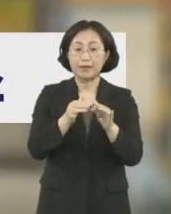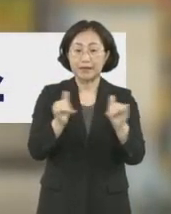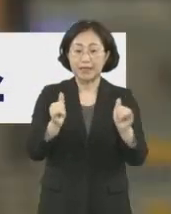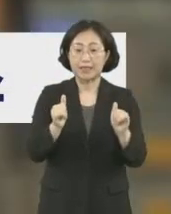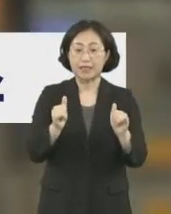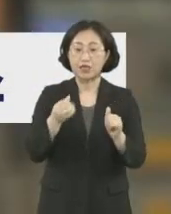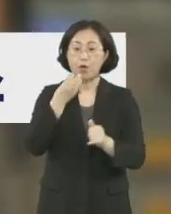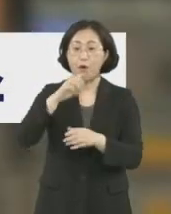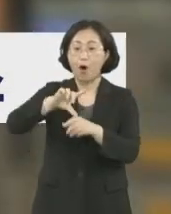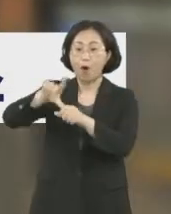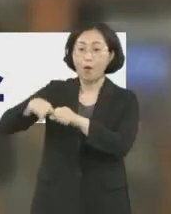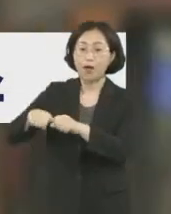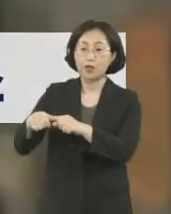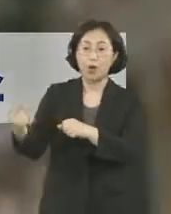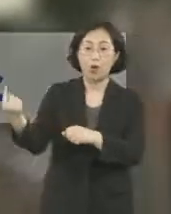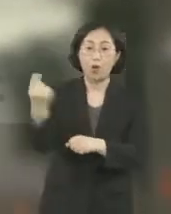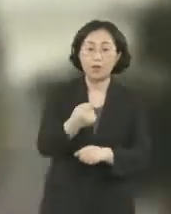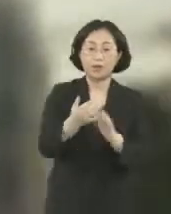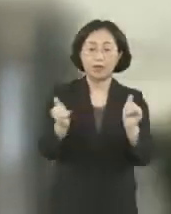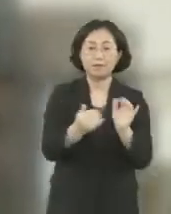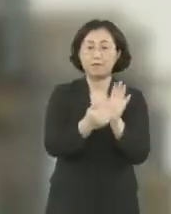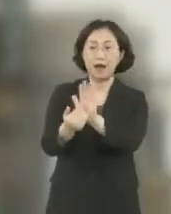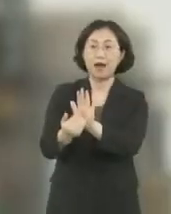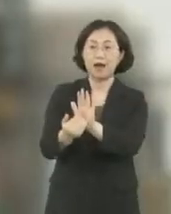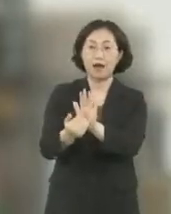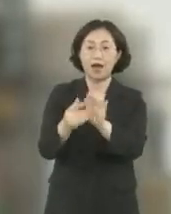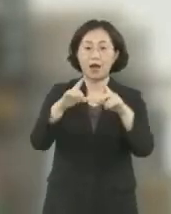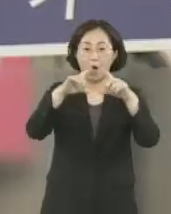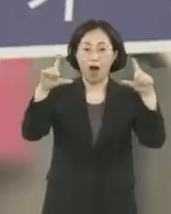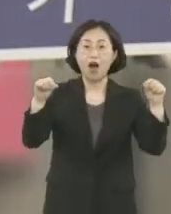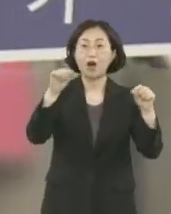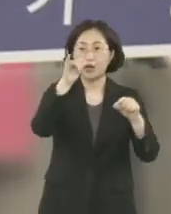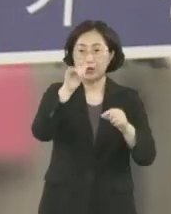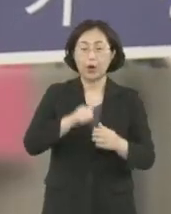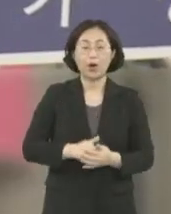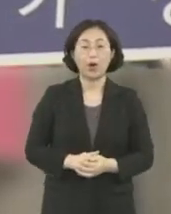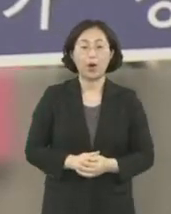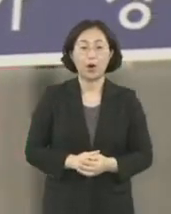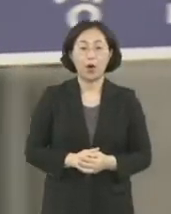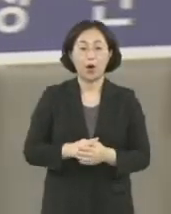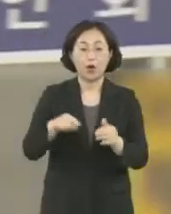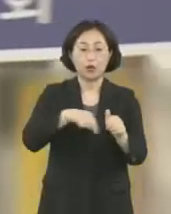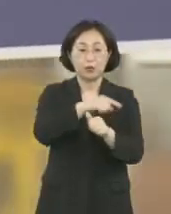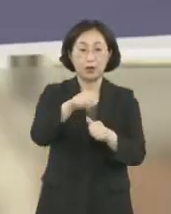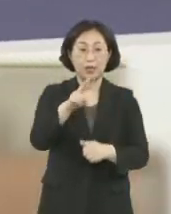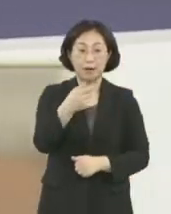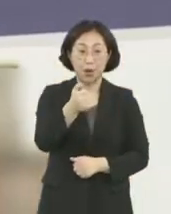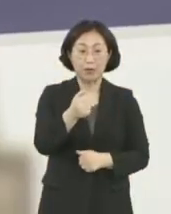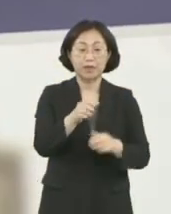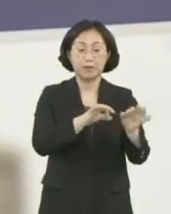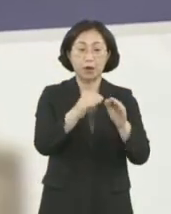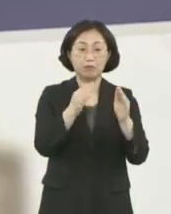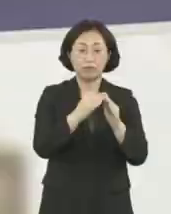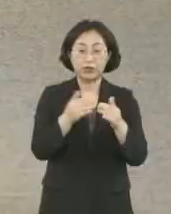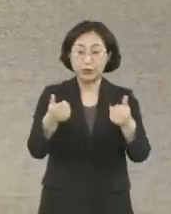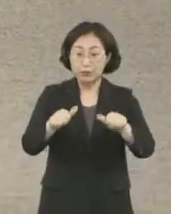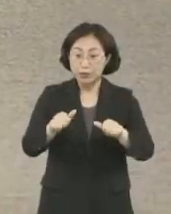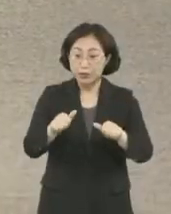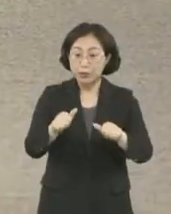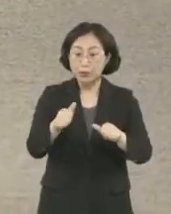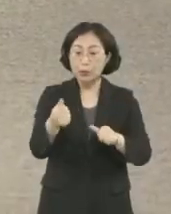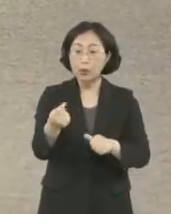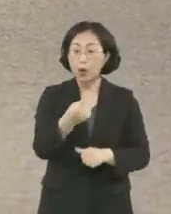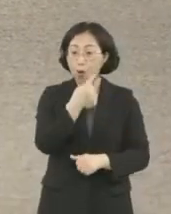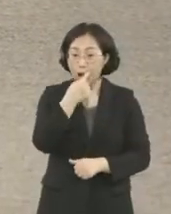고객 출입금지 라는 강경 책까지 내놓았습니다 현수막 뿐 아니라 주변 250여개의 점포는 신분증으로 고객